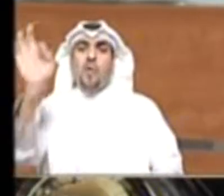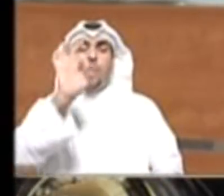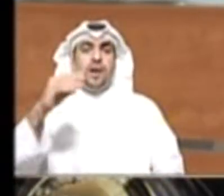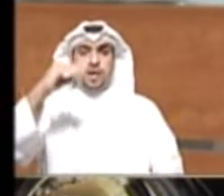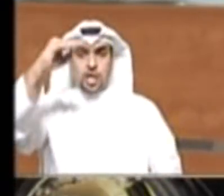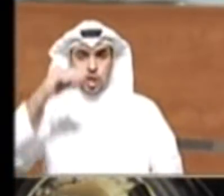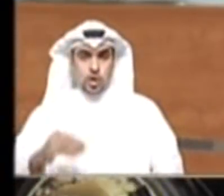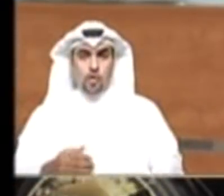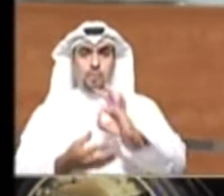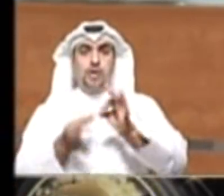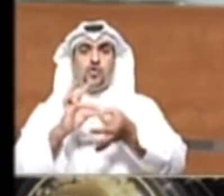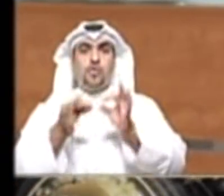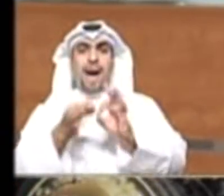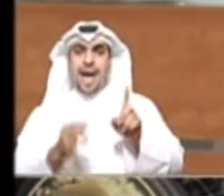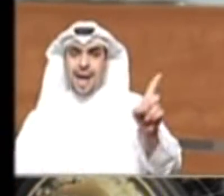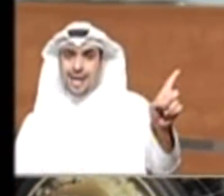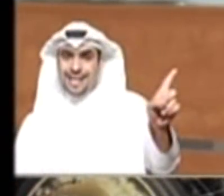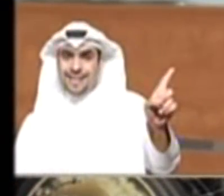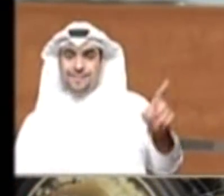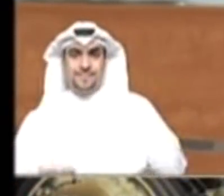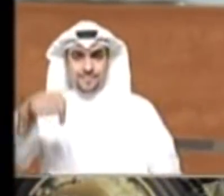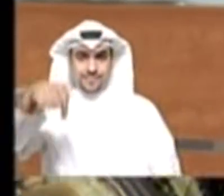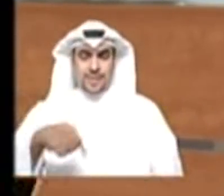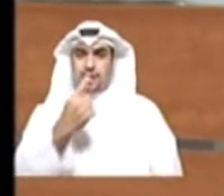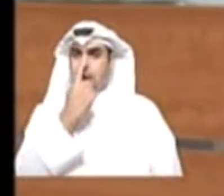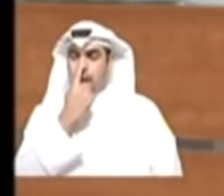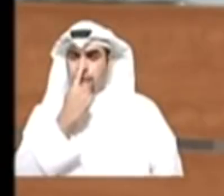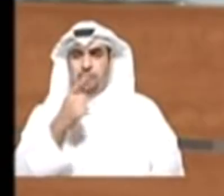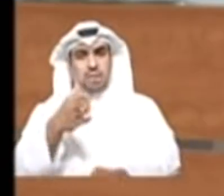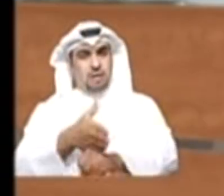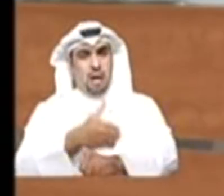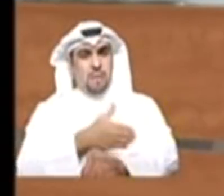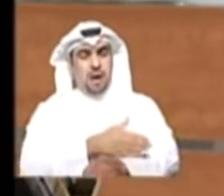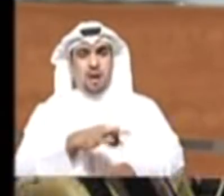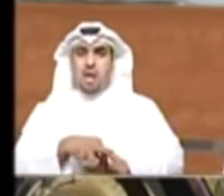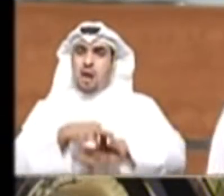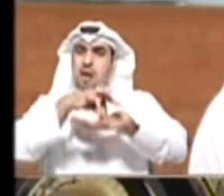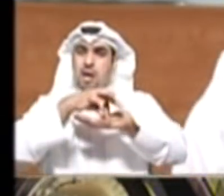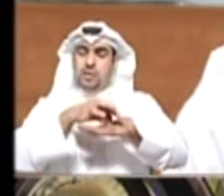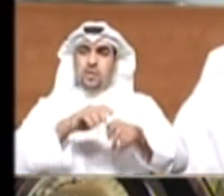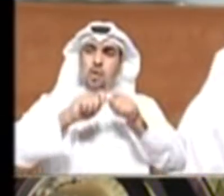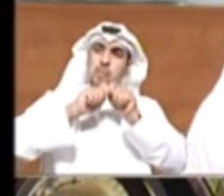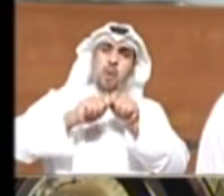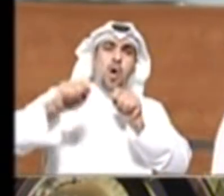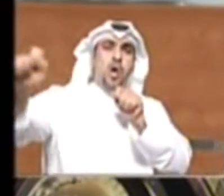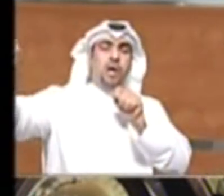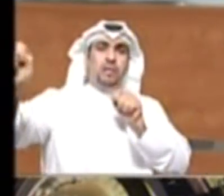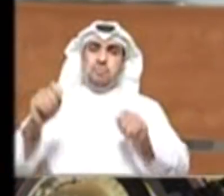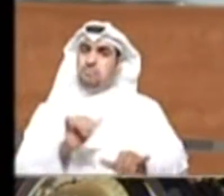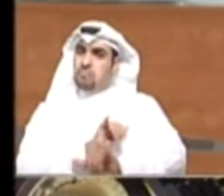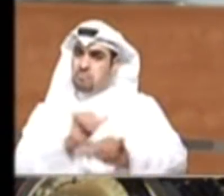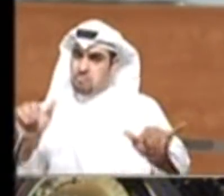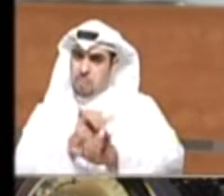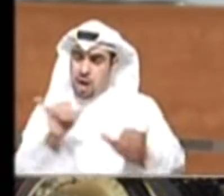والمشمولين برعايتها، وجاء انطلاق من توفير معاناة التنقل بالنسبة